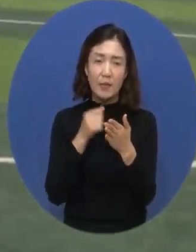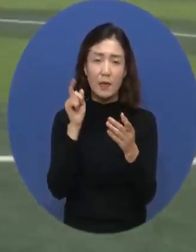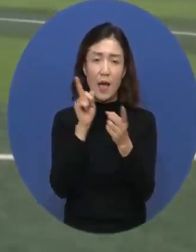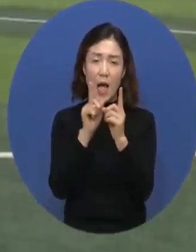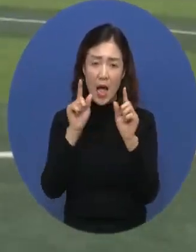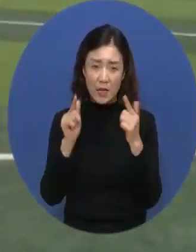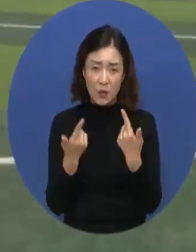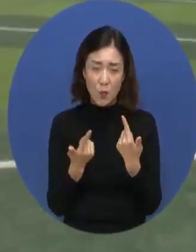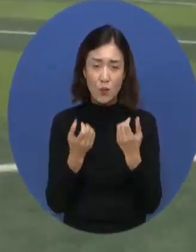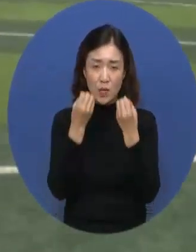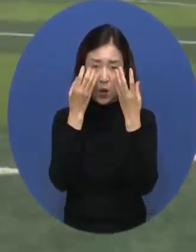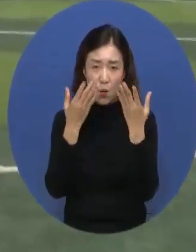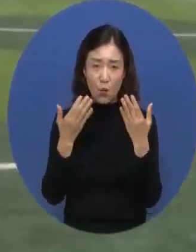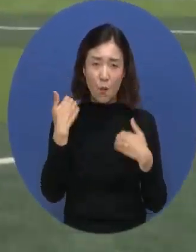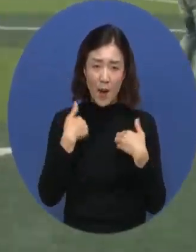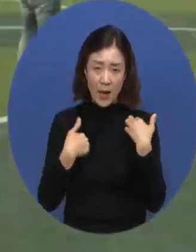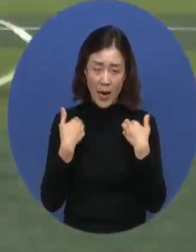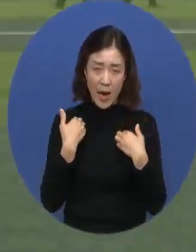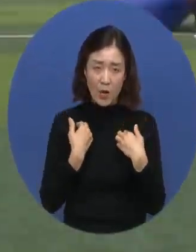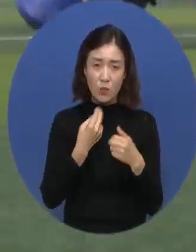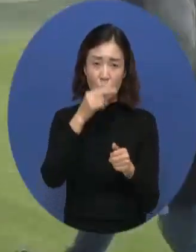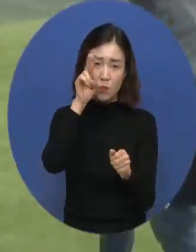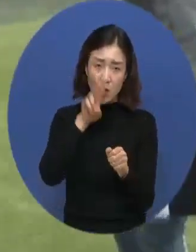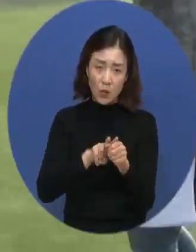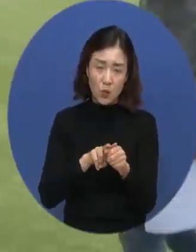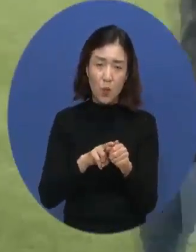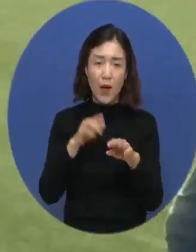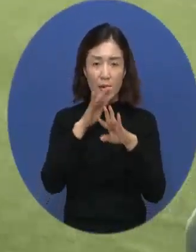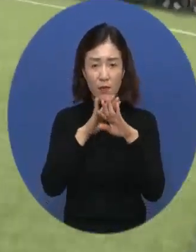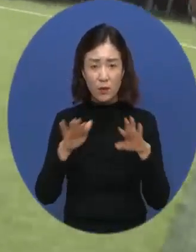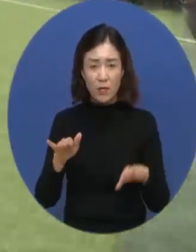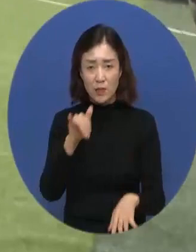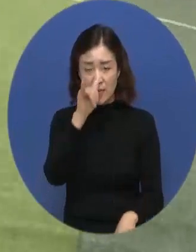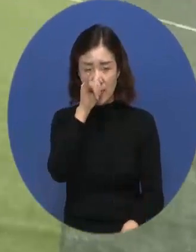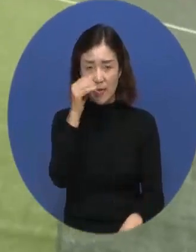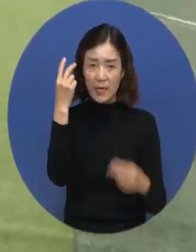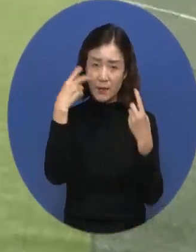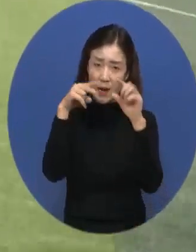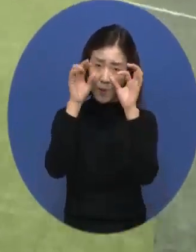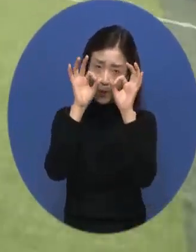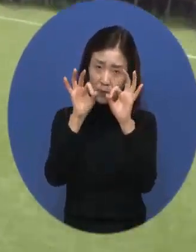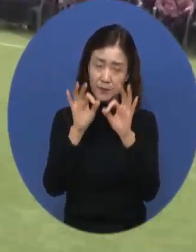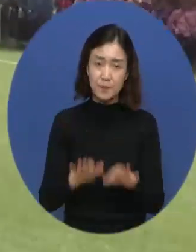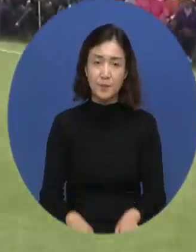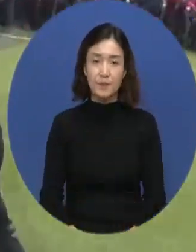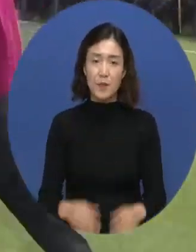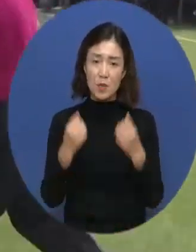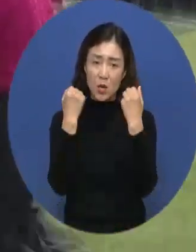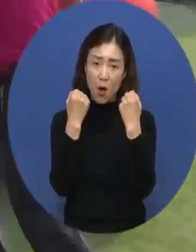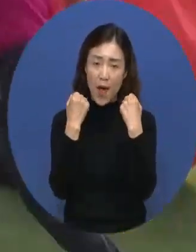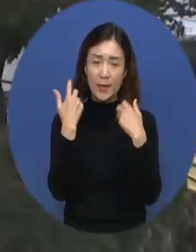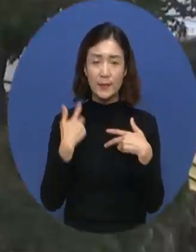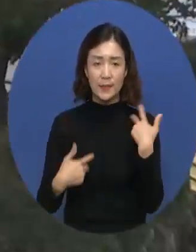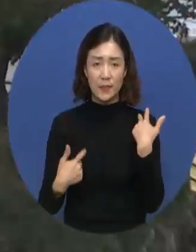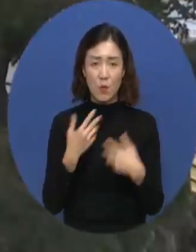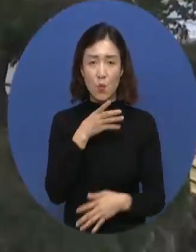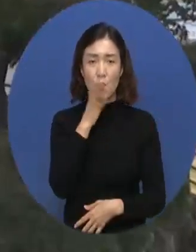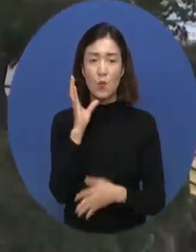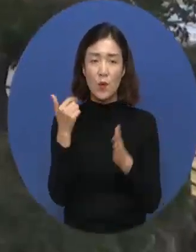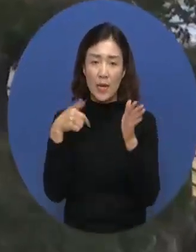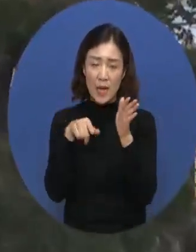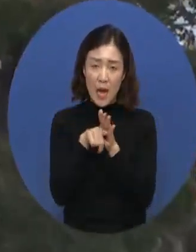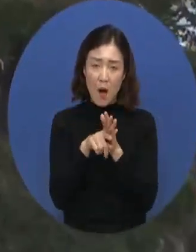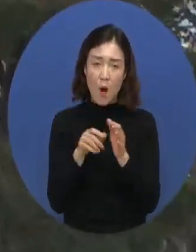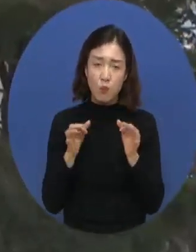새롭고 반가운 도전으로 해석될 수 있게 되길 바라봅니다. 건강하고 즐거운 노년을 위해 애쓰신